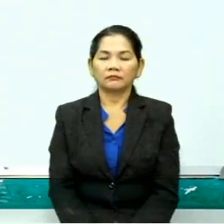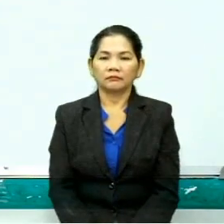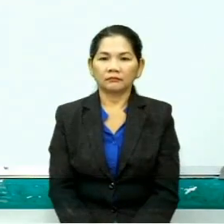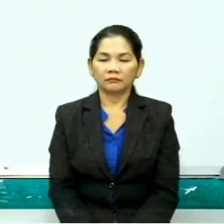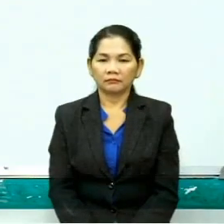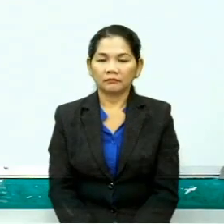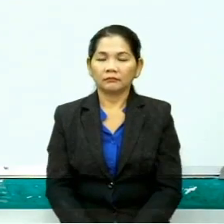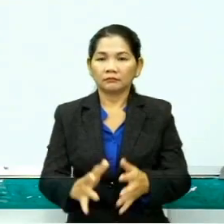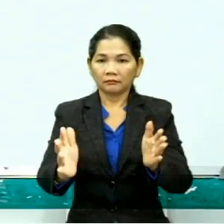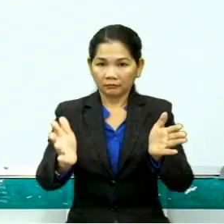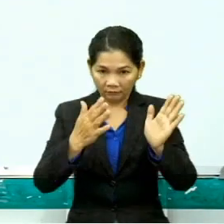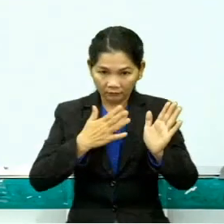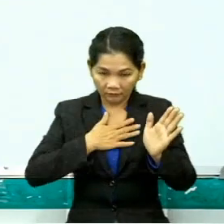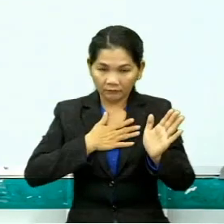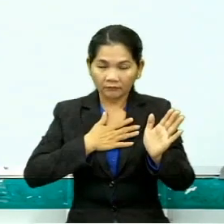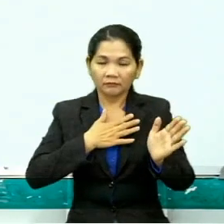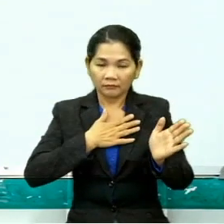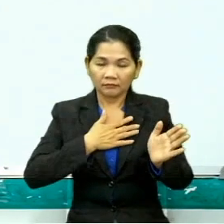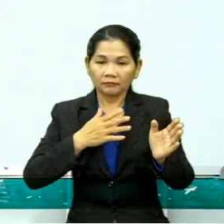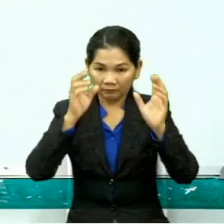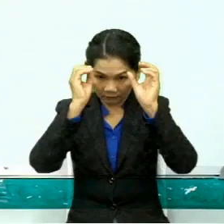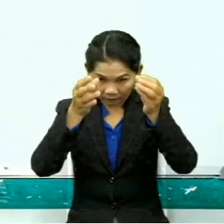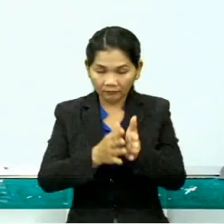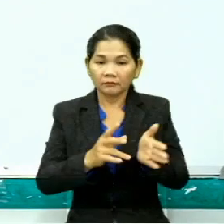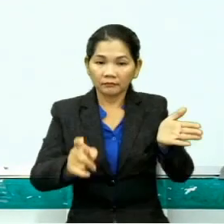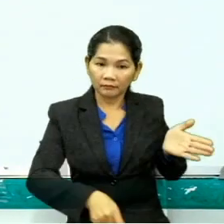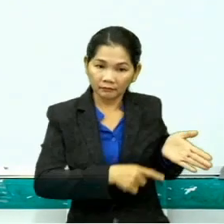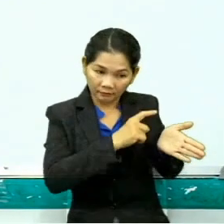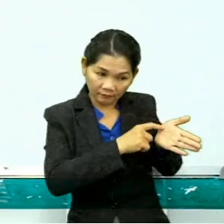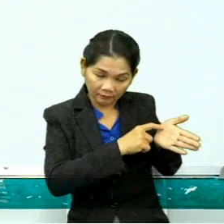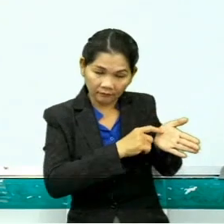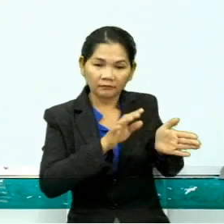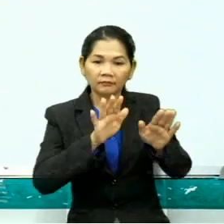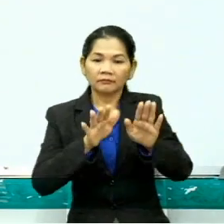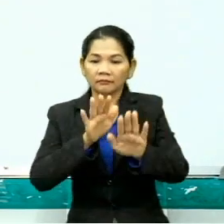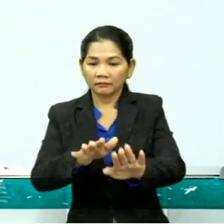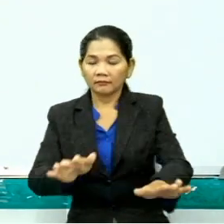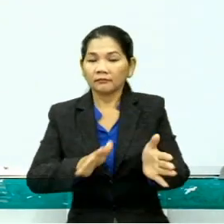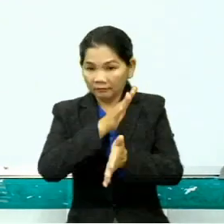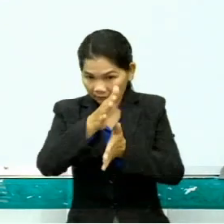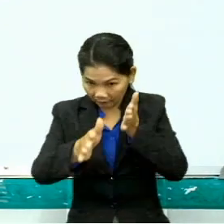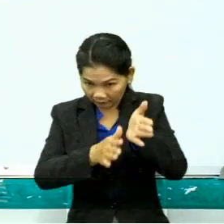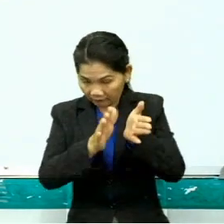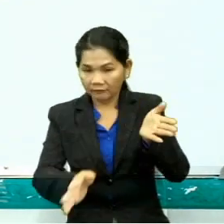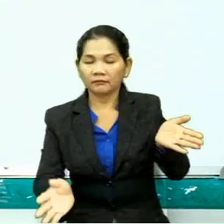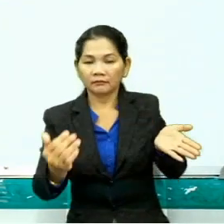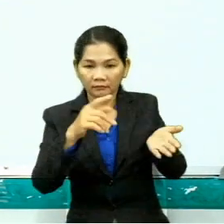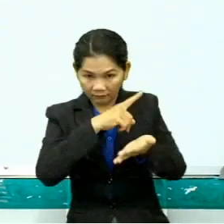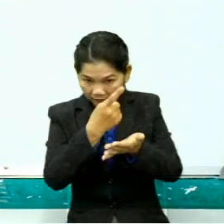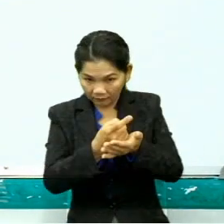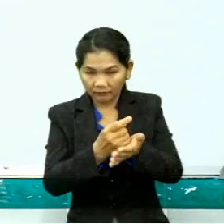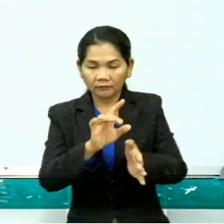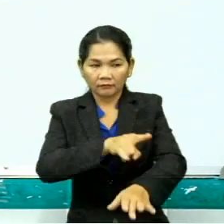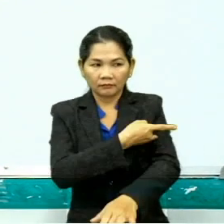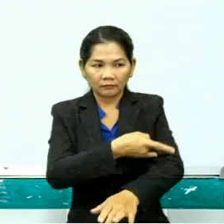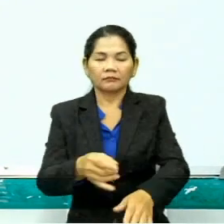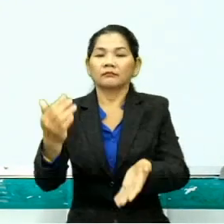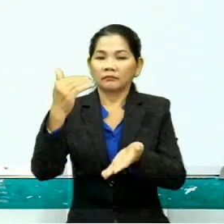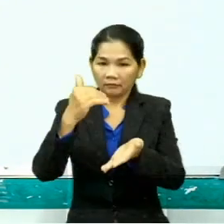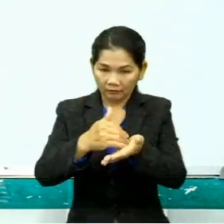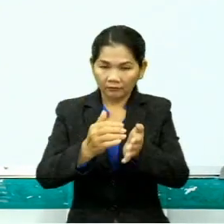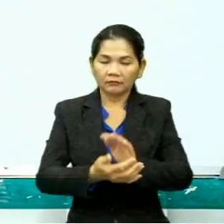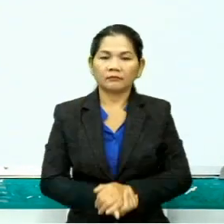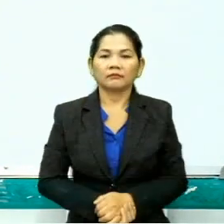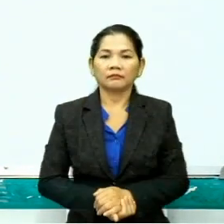nẹ cừu chứ nẹ chẳng ổ chà ạ tập bật mê sốt ní nên lực đặc hiền chẳng con tập ạc nít con cho rốn sốt ạ tập bật ní